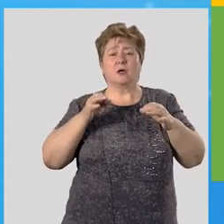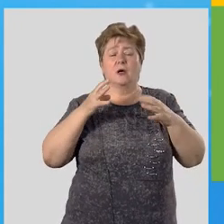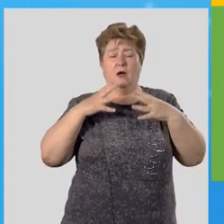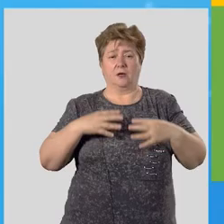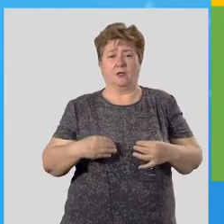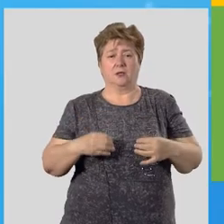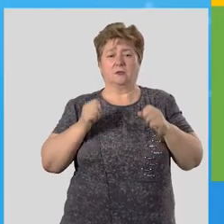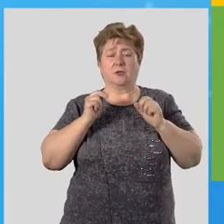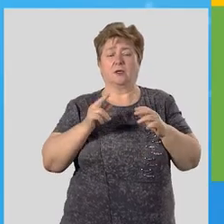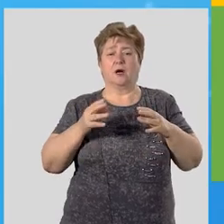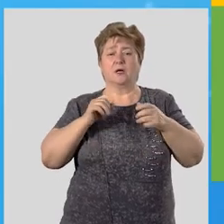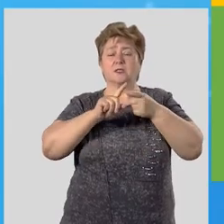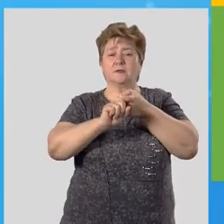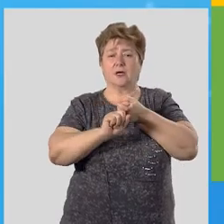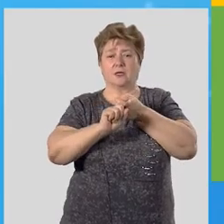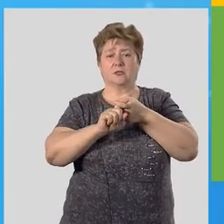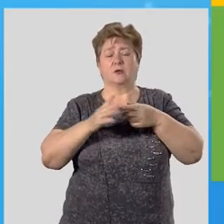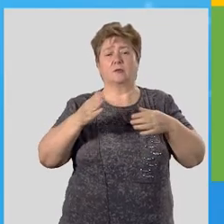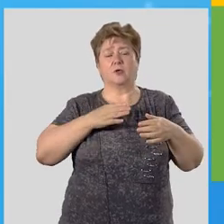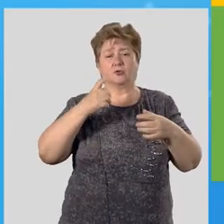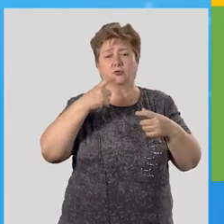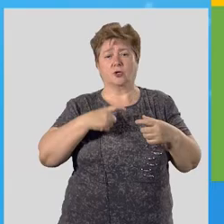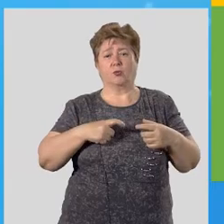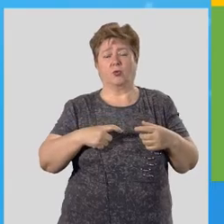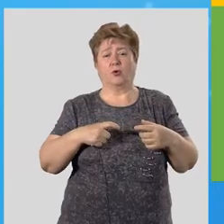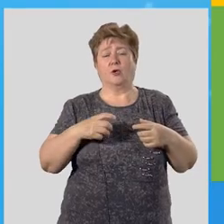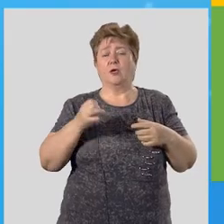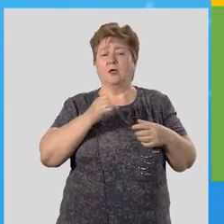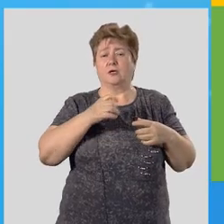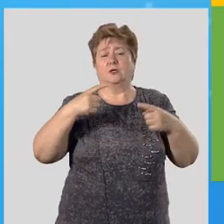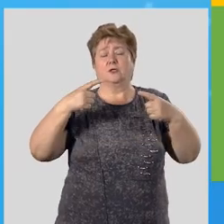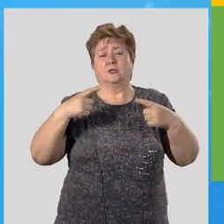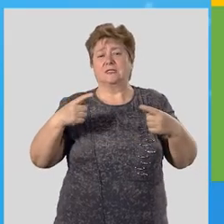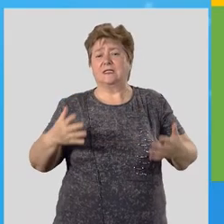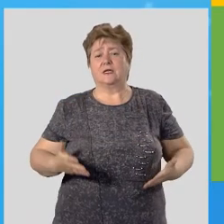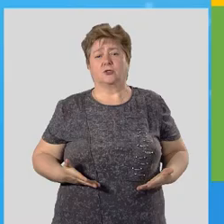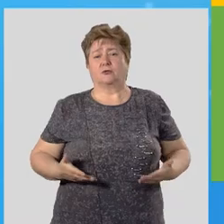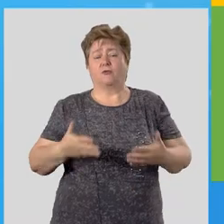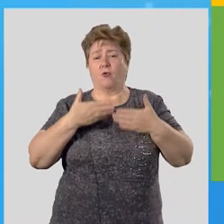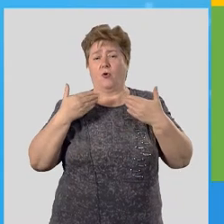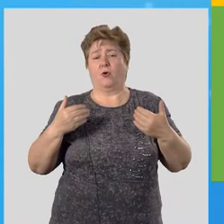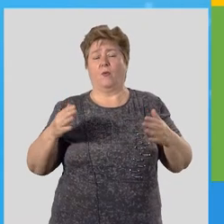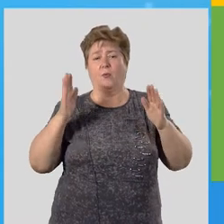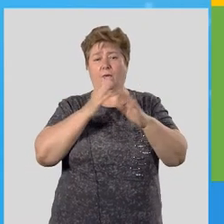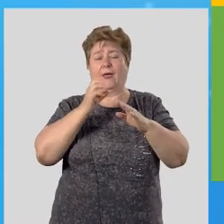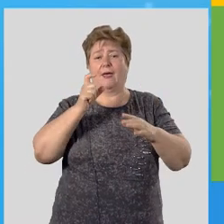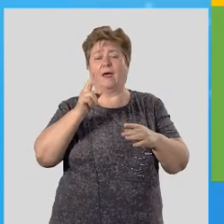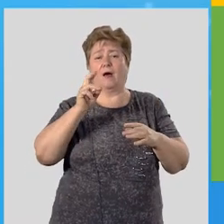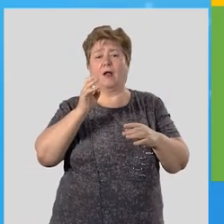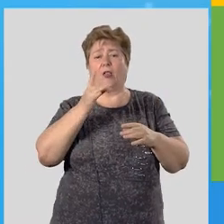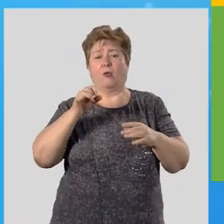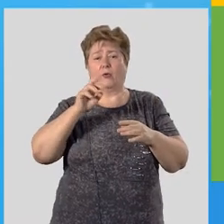организмы? Как они связаны между собой и с неживой природой?